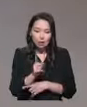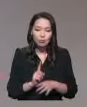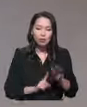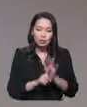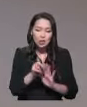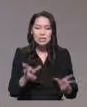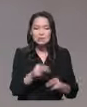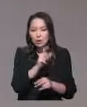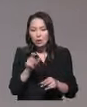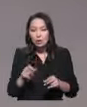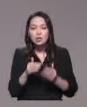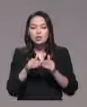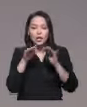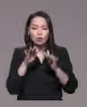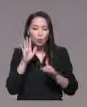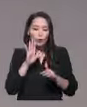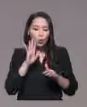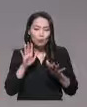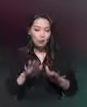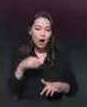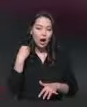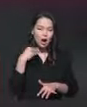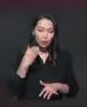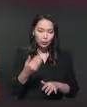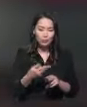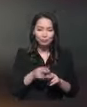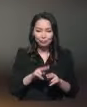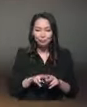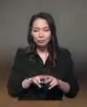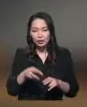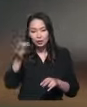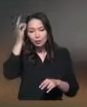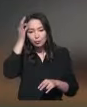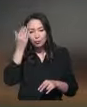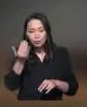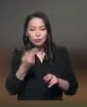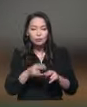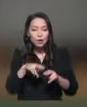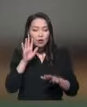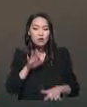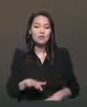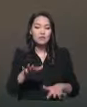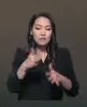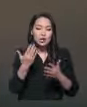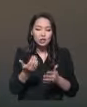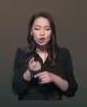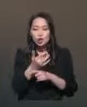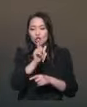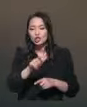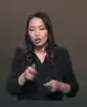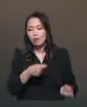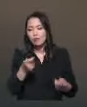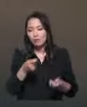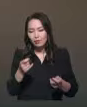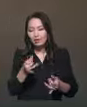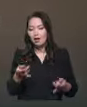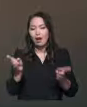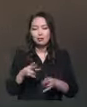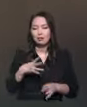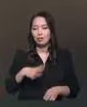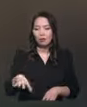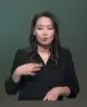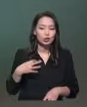людей из затопленных домов. Как в Актюбе, так и по области. Вспоминают, из зон подтопления вывозили по несколько семей, не оставляли и животных.